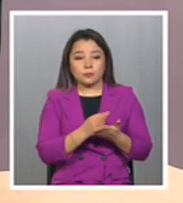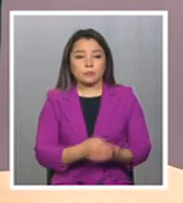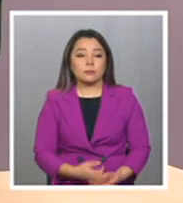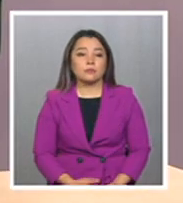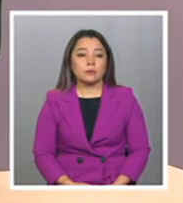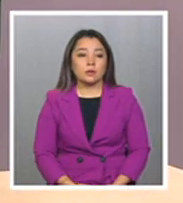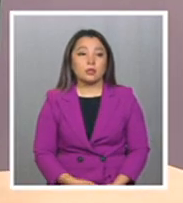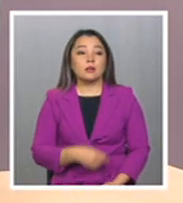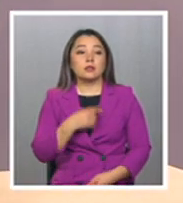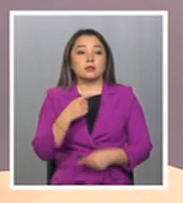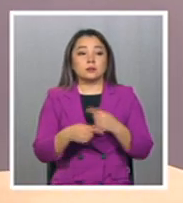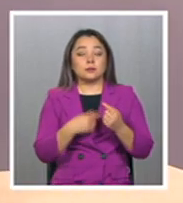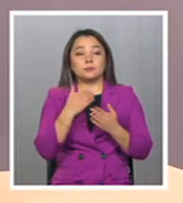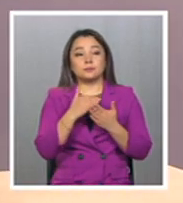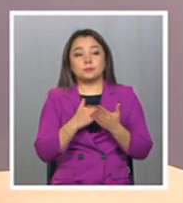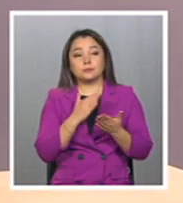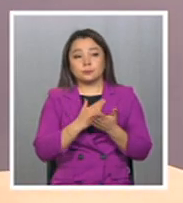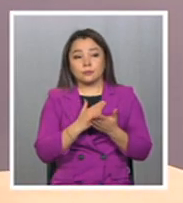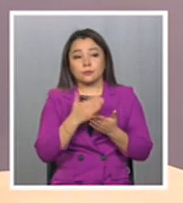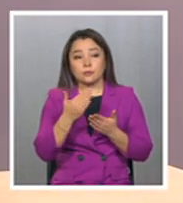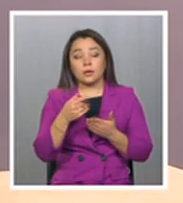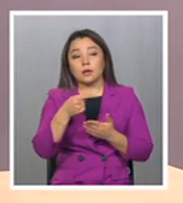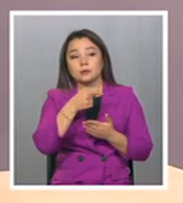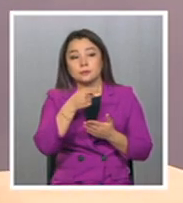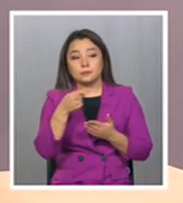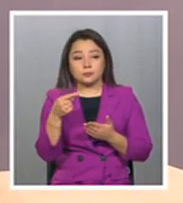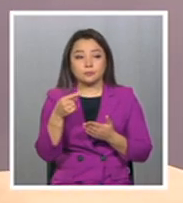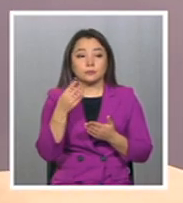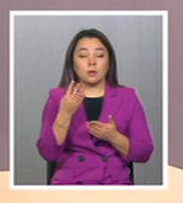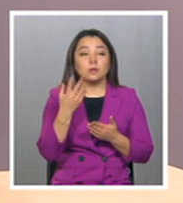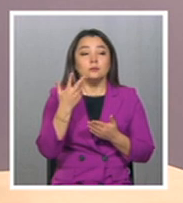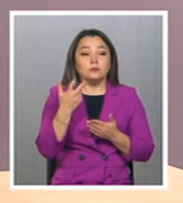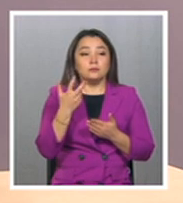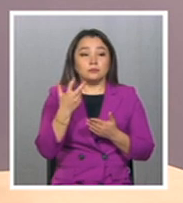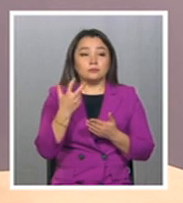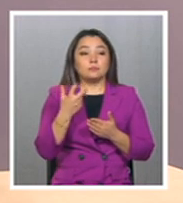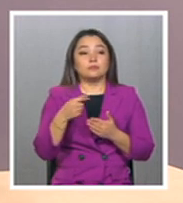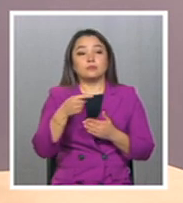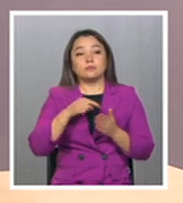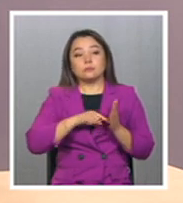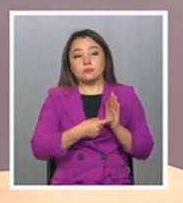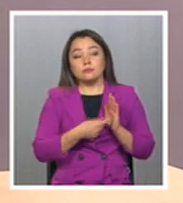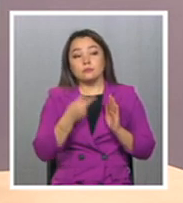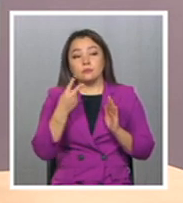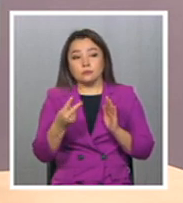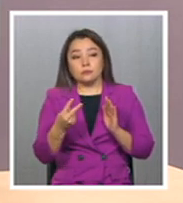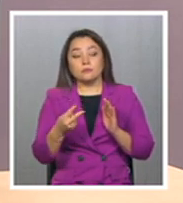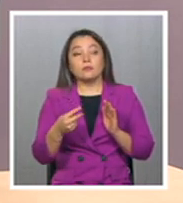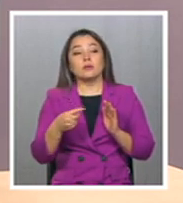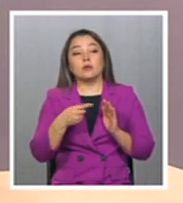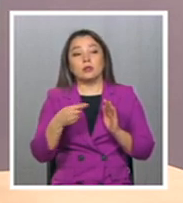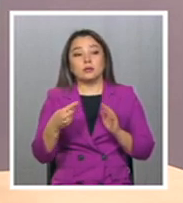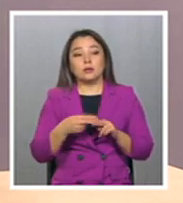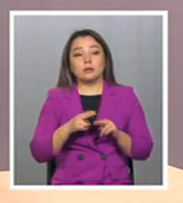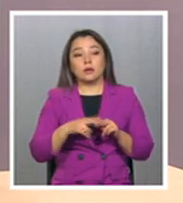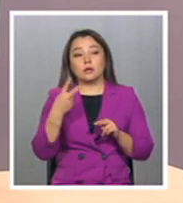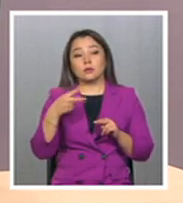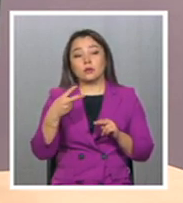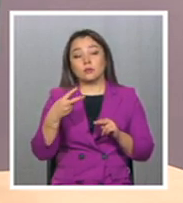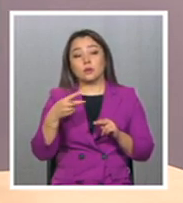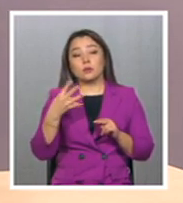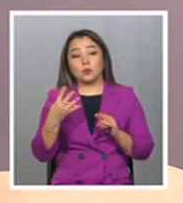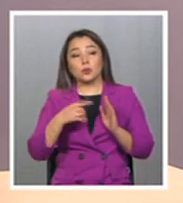тең. Келесі бағанда азайғыш 300 бен 2-нің көбейтіндісі болса, азайтқыш 24